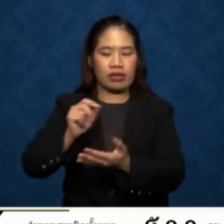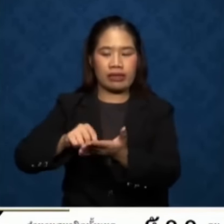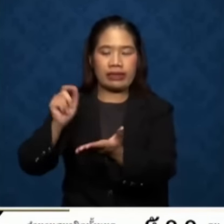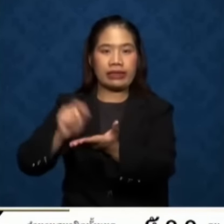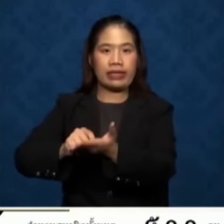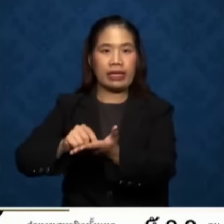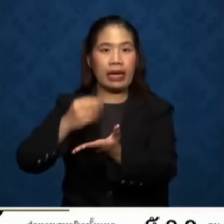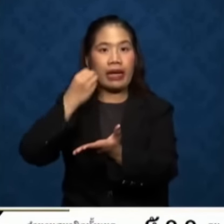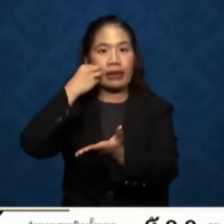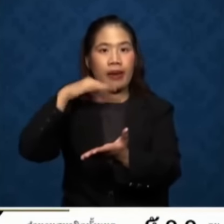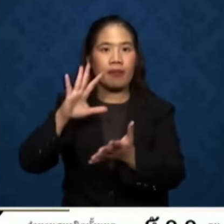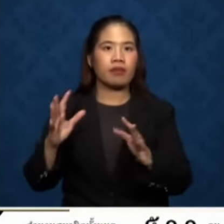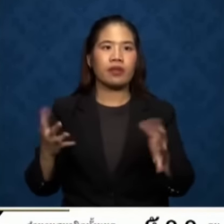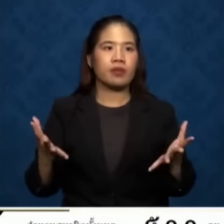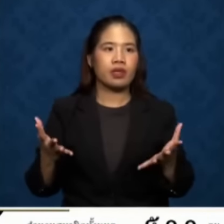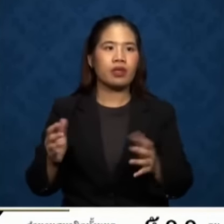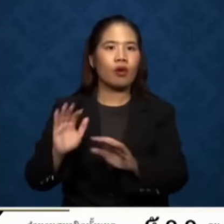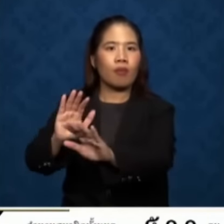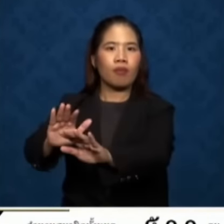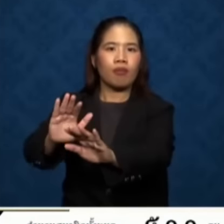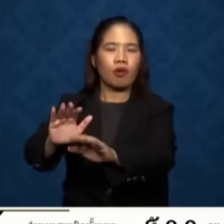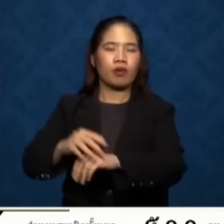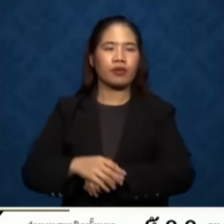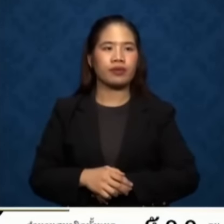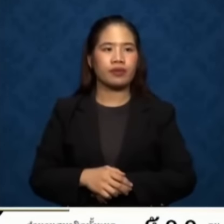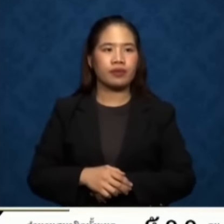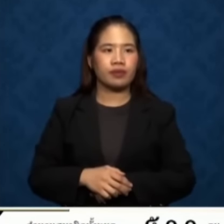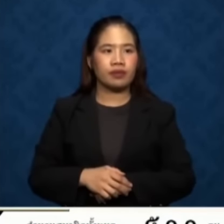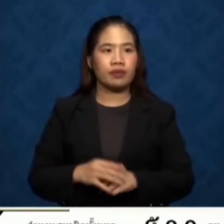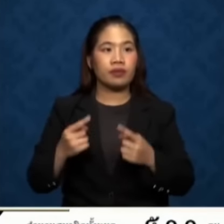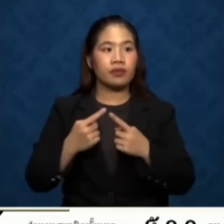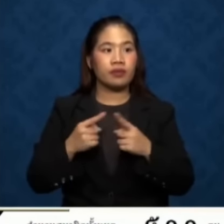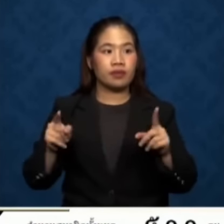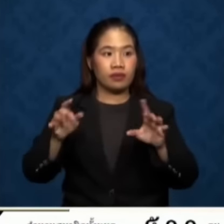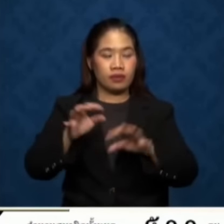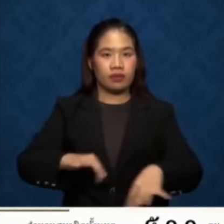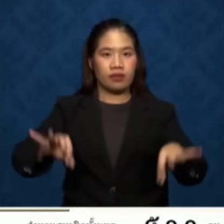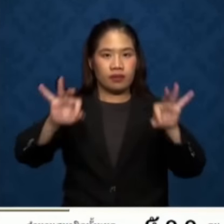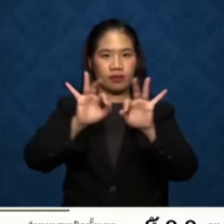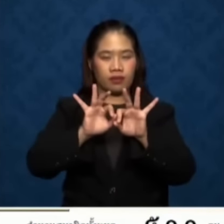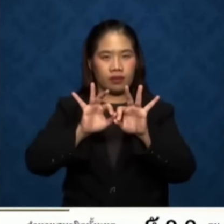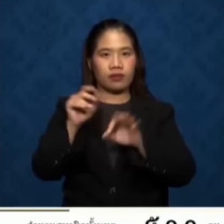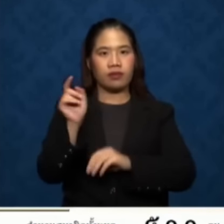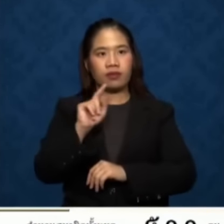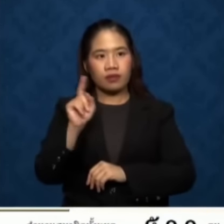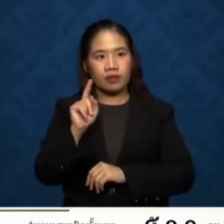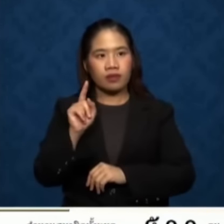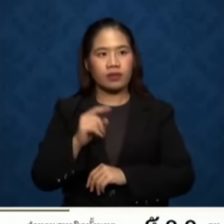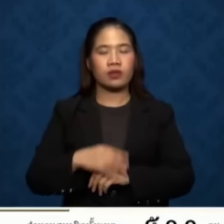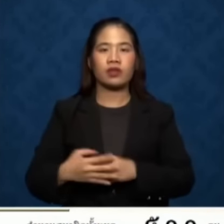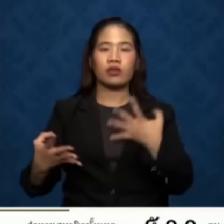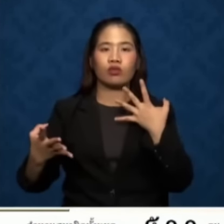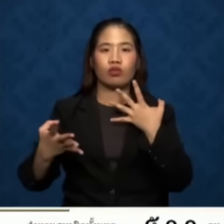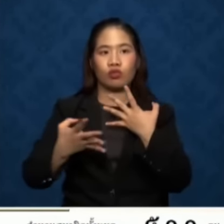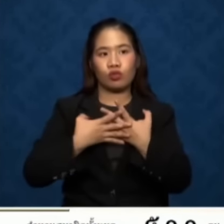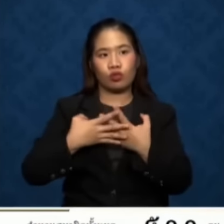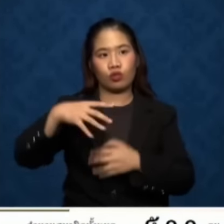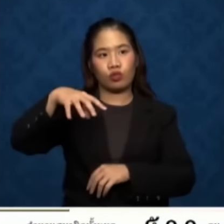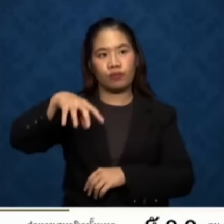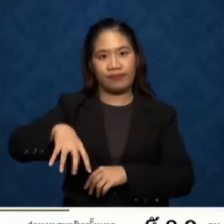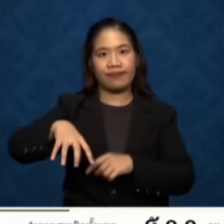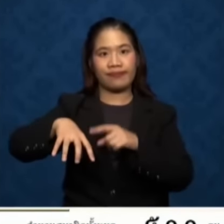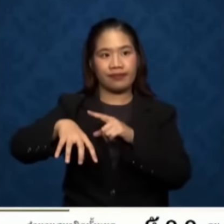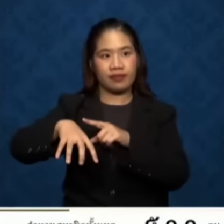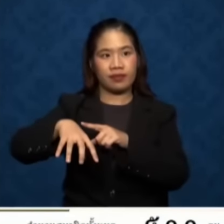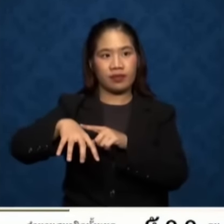ก็ไม่มีใครไปรับมากลับแต่ที่สำคัญคือการถูกคุมขังท่าน